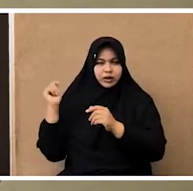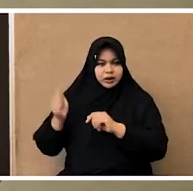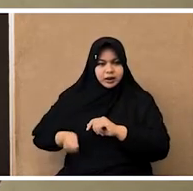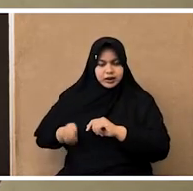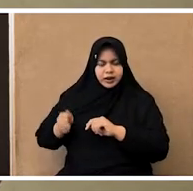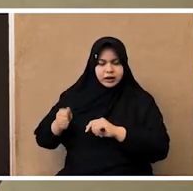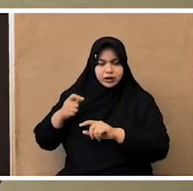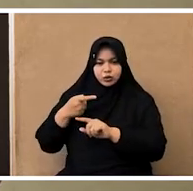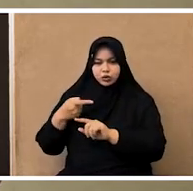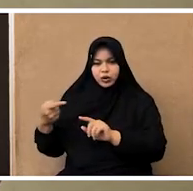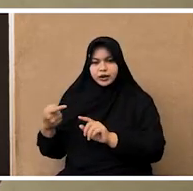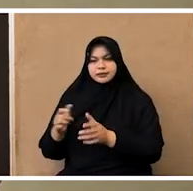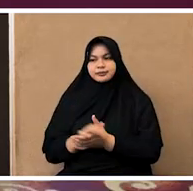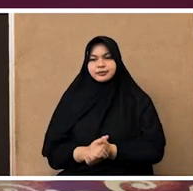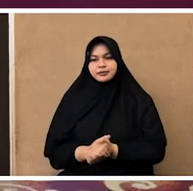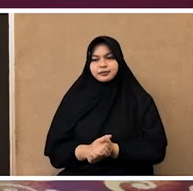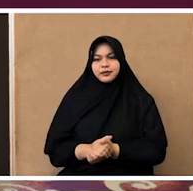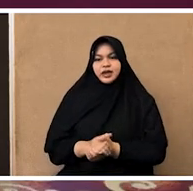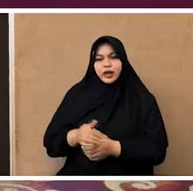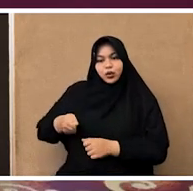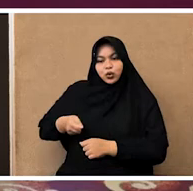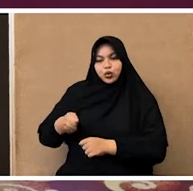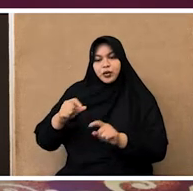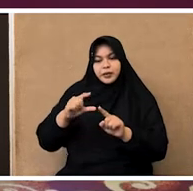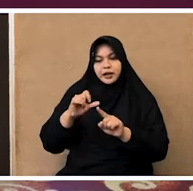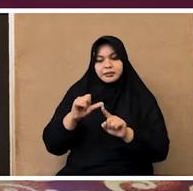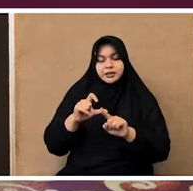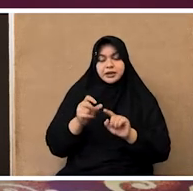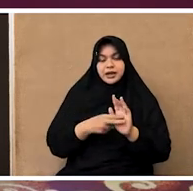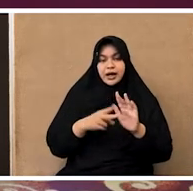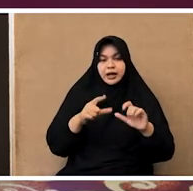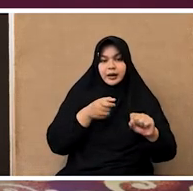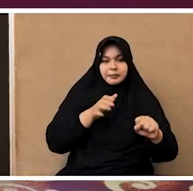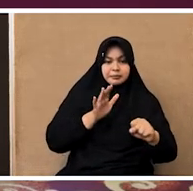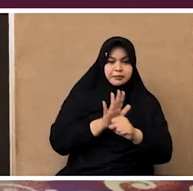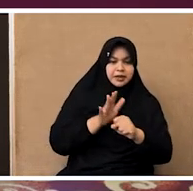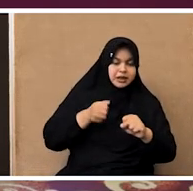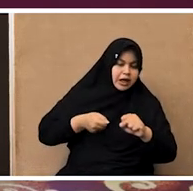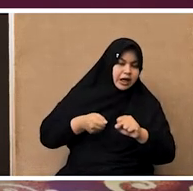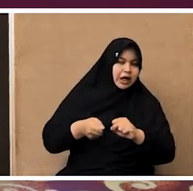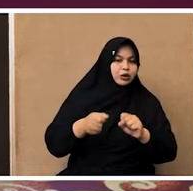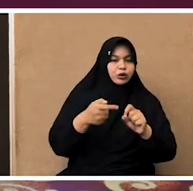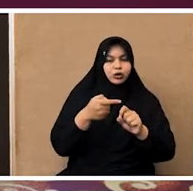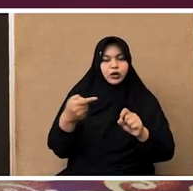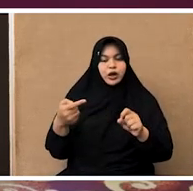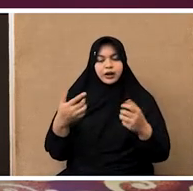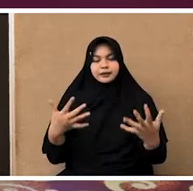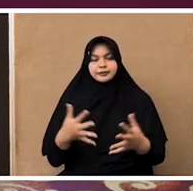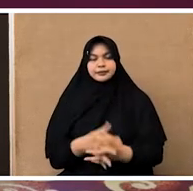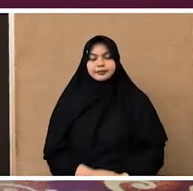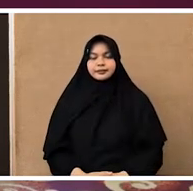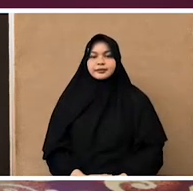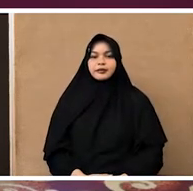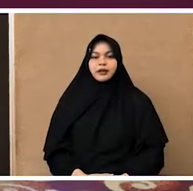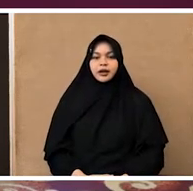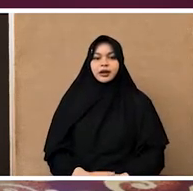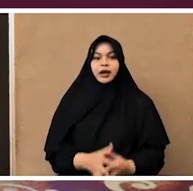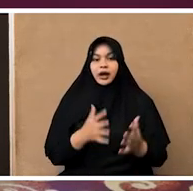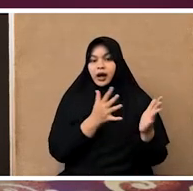kira-kira begitu hukuman pidananya ya nah saya pengen menyinggung soal Apakah ini